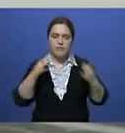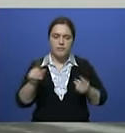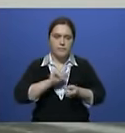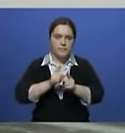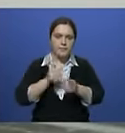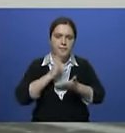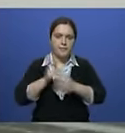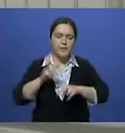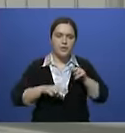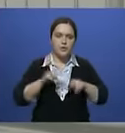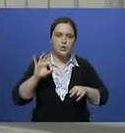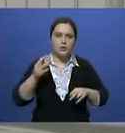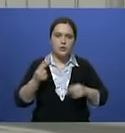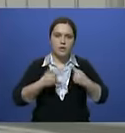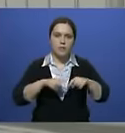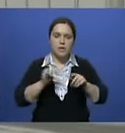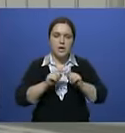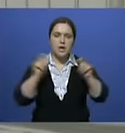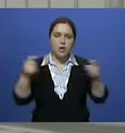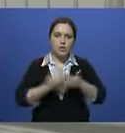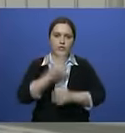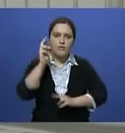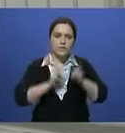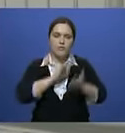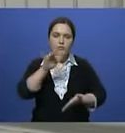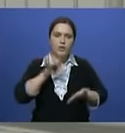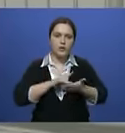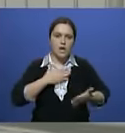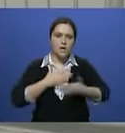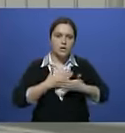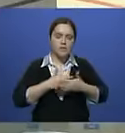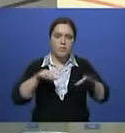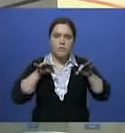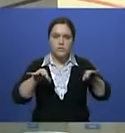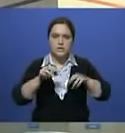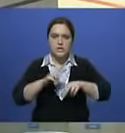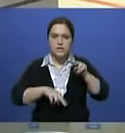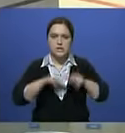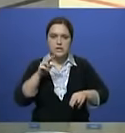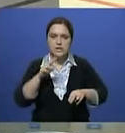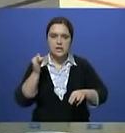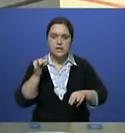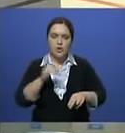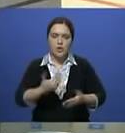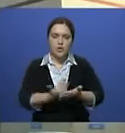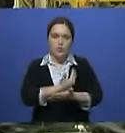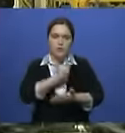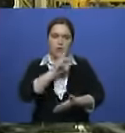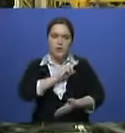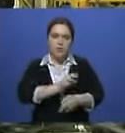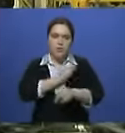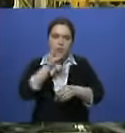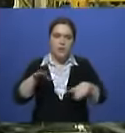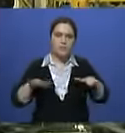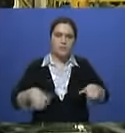семичастный объекты и запущены новые предприятия в городе активно развивается Маши тель отрасль и создаются новые рабочие места